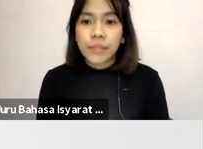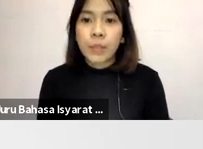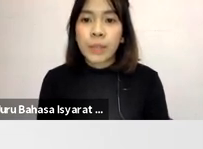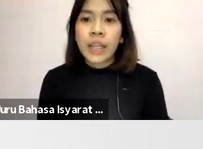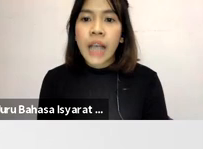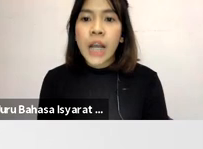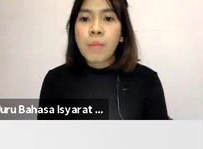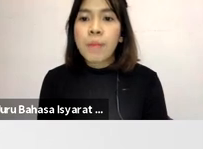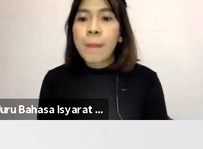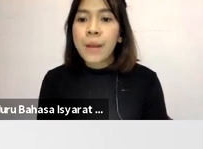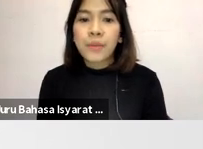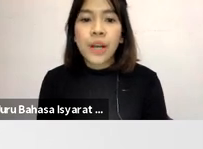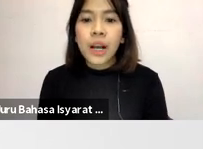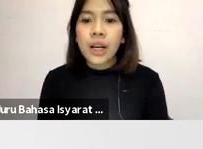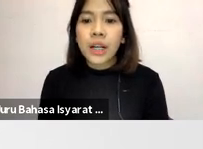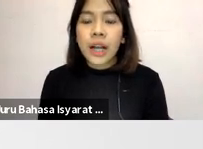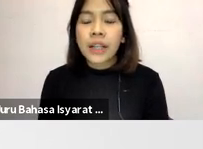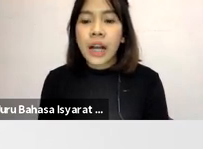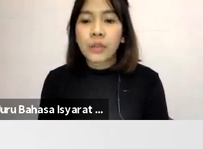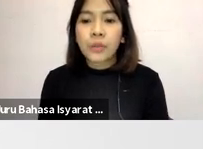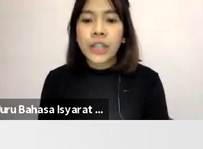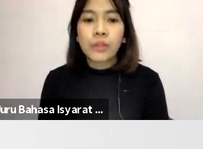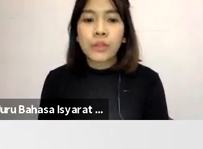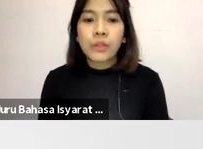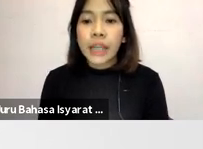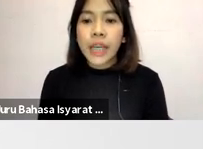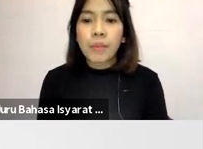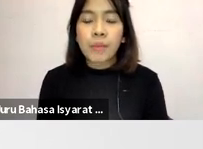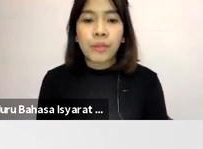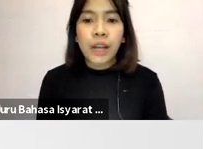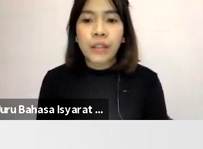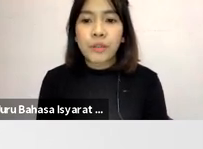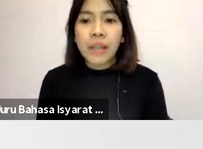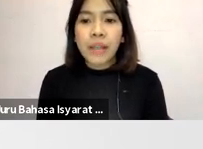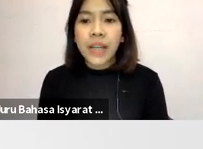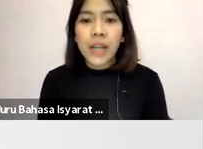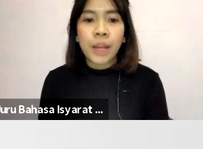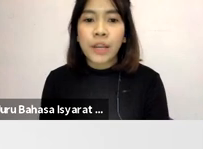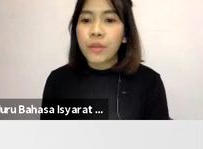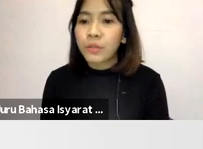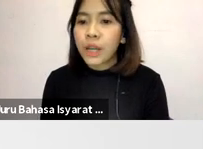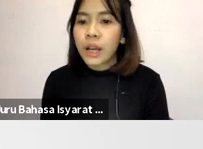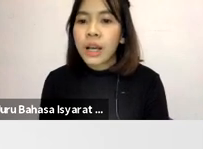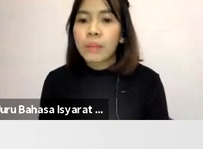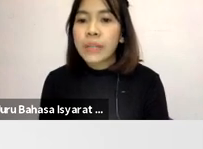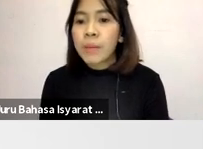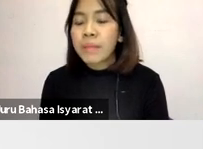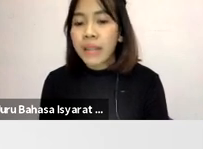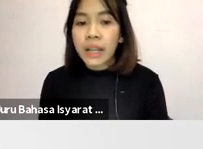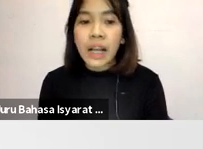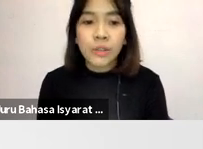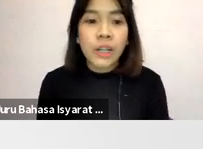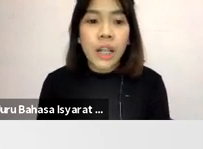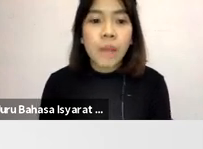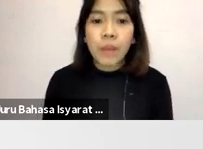seperti ada beberapa juga rekan-rekan tuli juga ketika ingin membutuhkan juru bahasa isyarat mereka juga sudah bisa